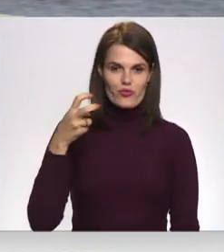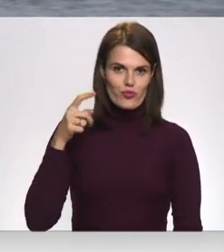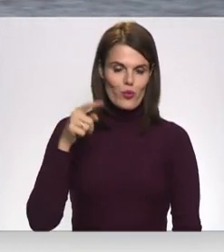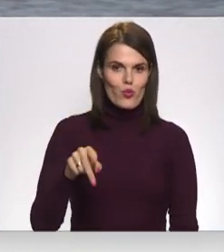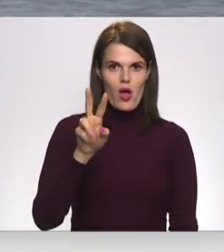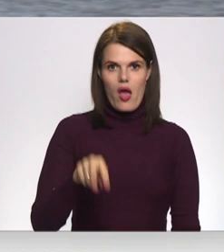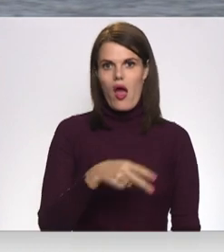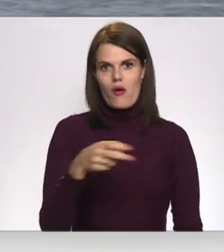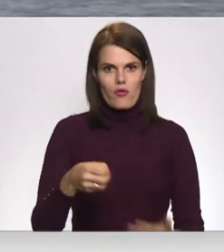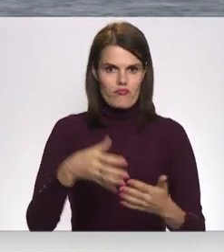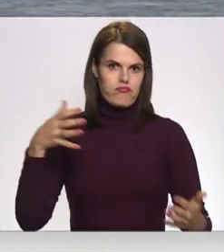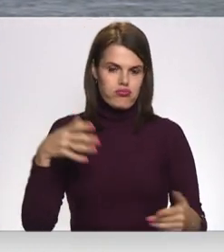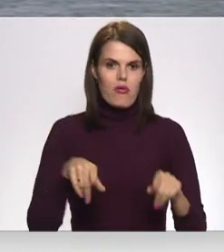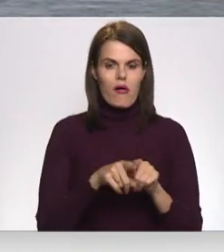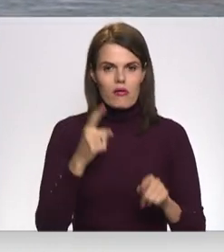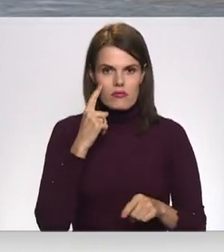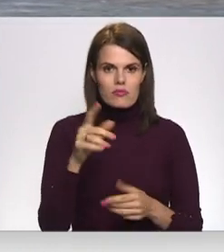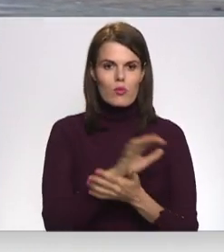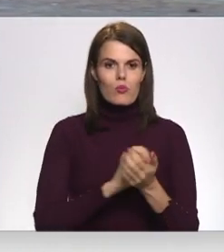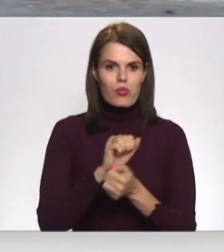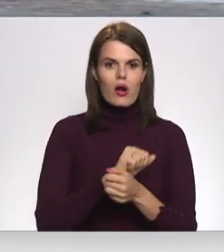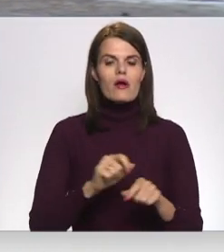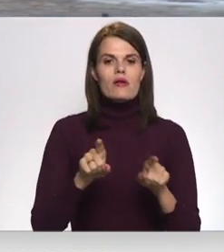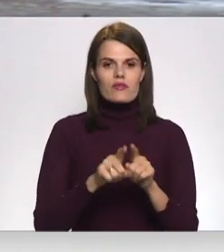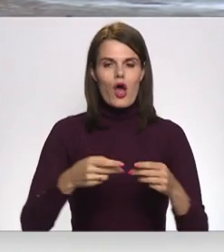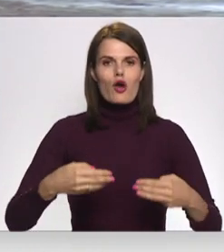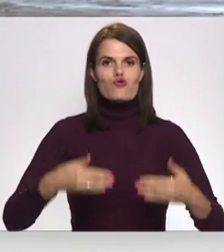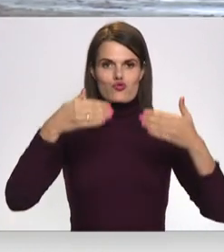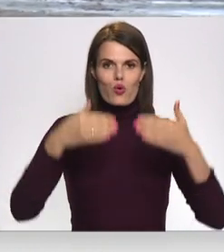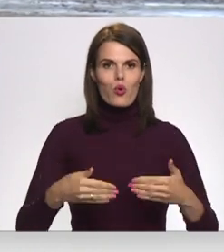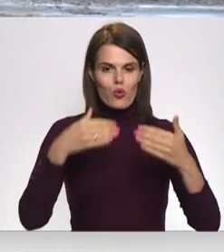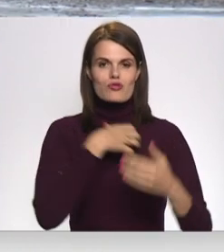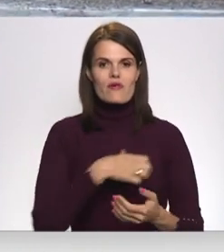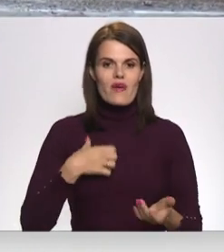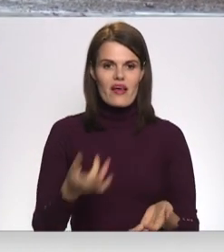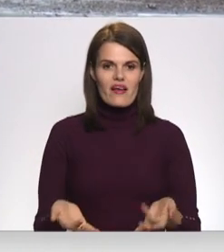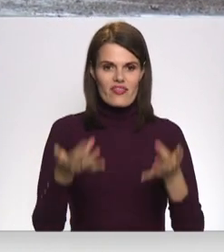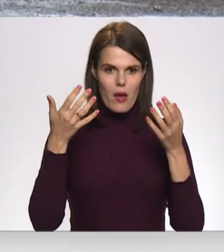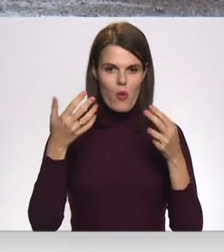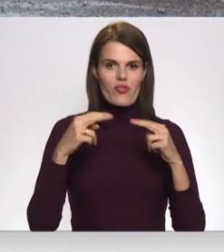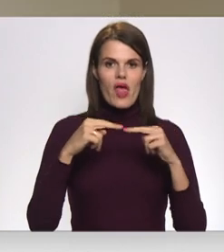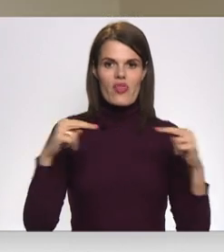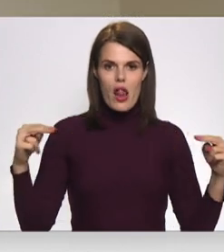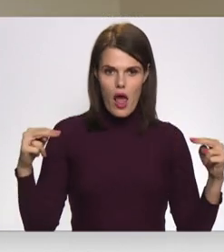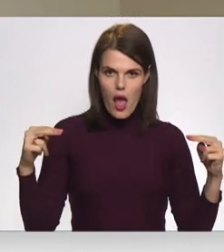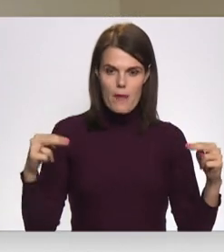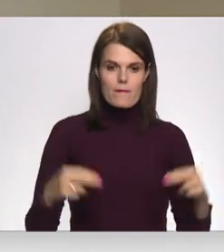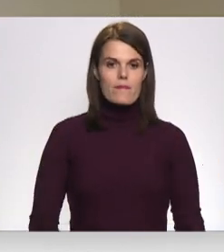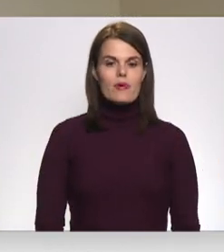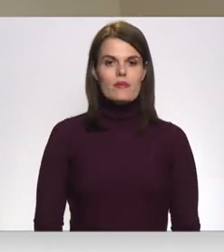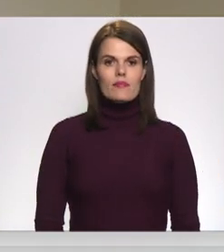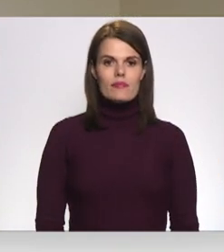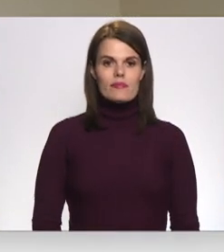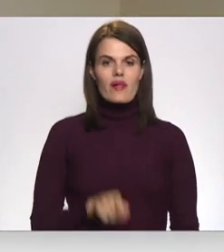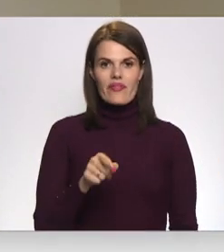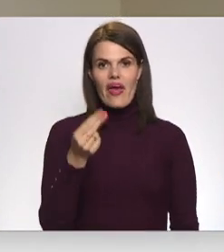eiro. Turklāt esot atklājies, ka bojāts arī slūžas un jādemontē virs ezera esošā laipa. Ezeras finansējums, kas